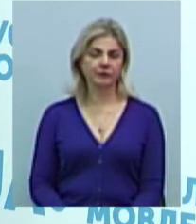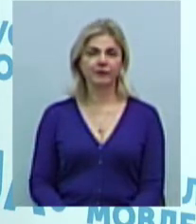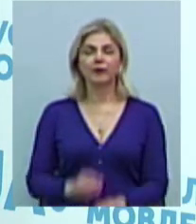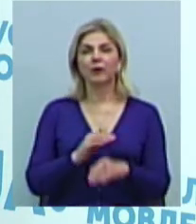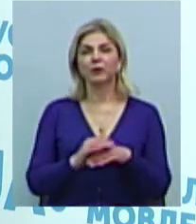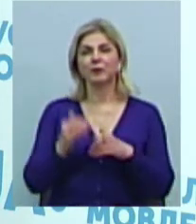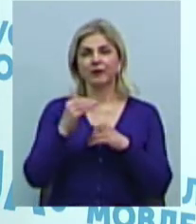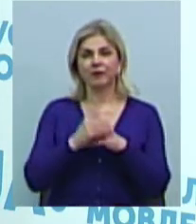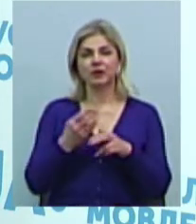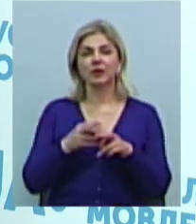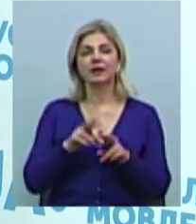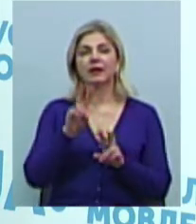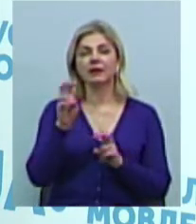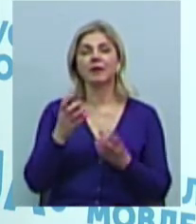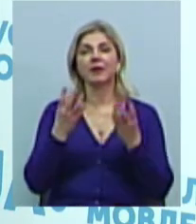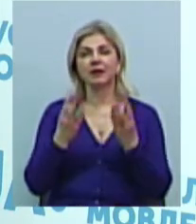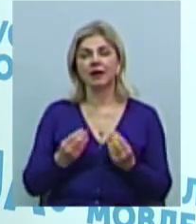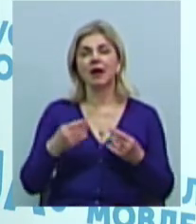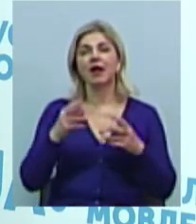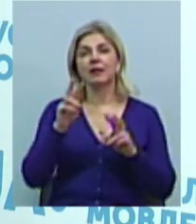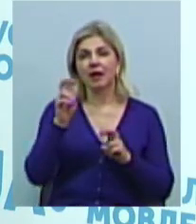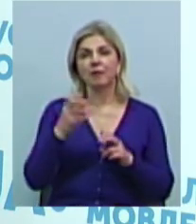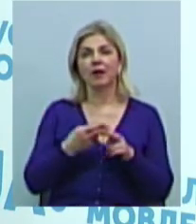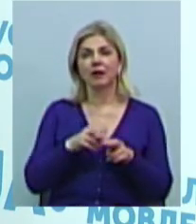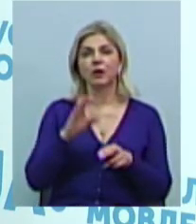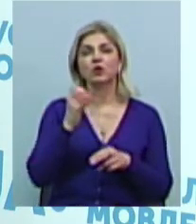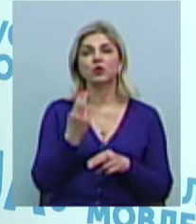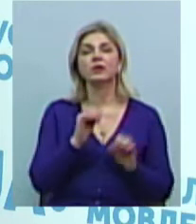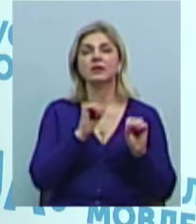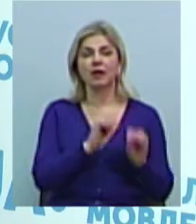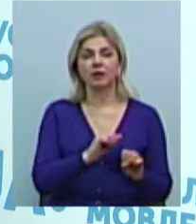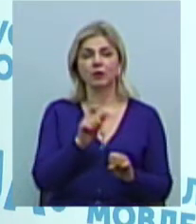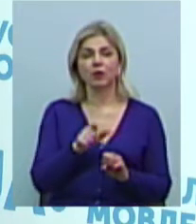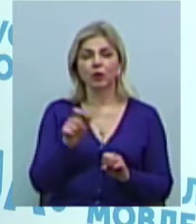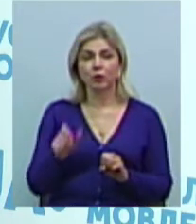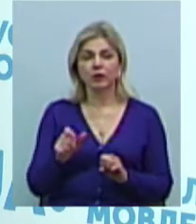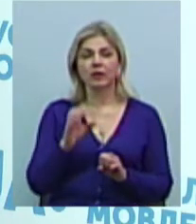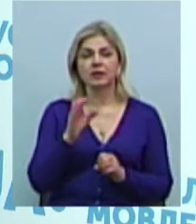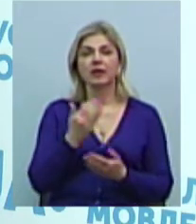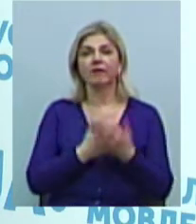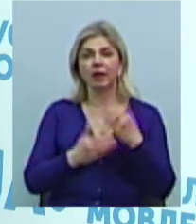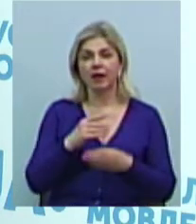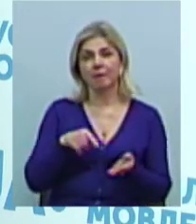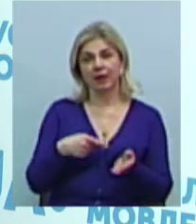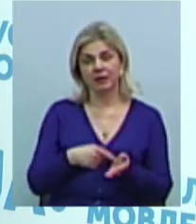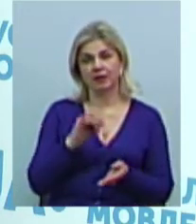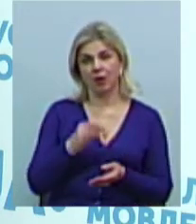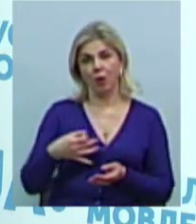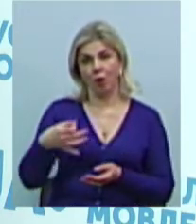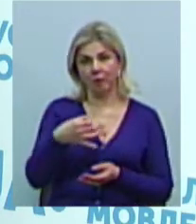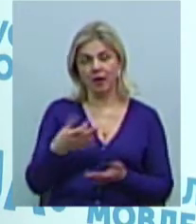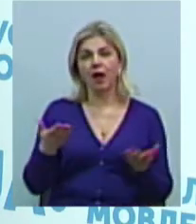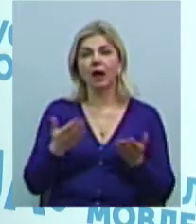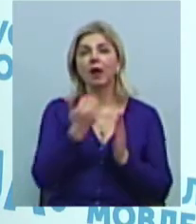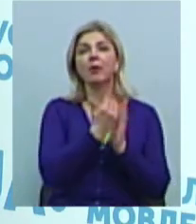Добрий вечір, це тема дня. А тема нашого ефіру – соціальний захист людей з інвалідністю в місті та області. Які